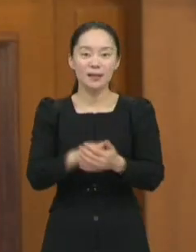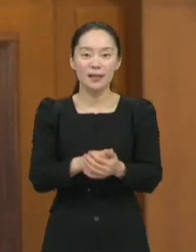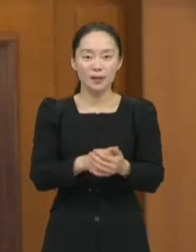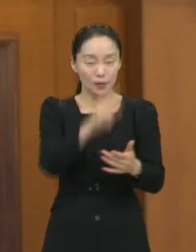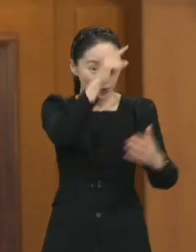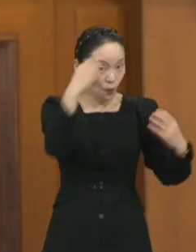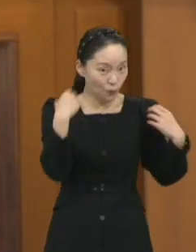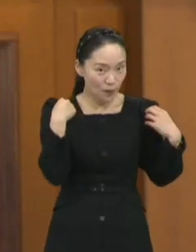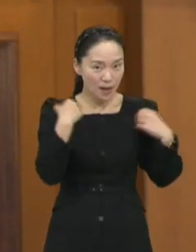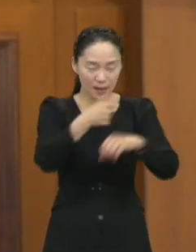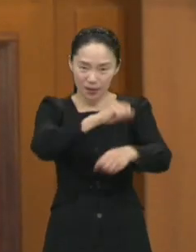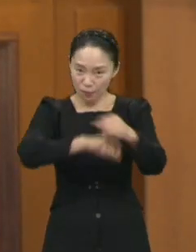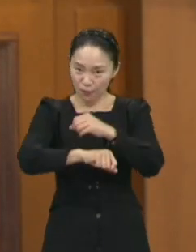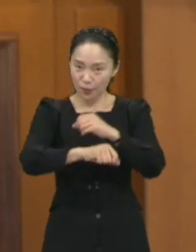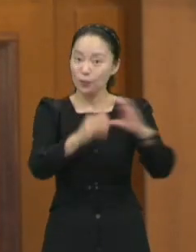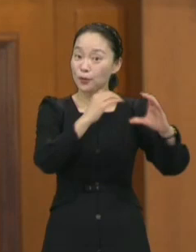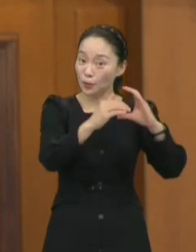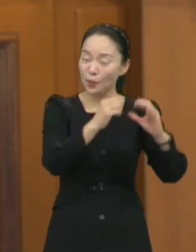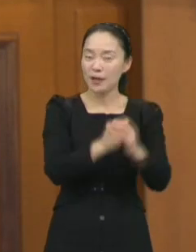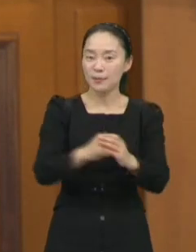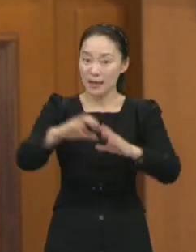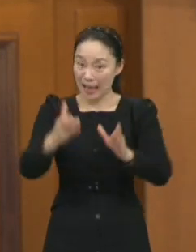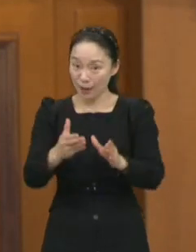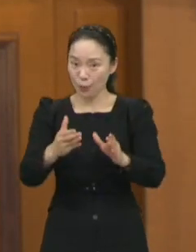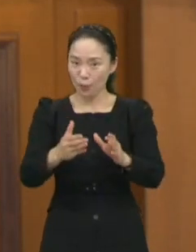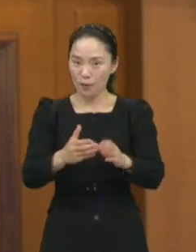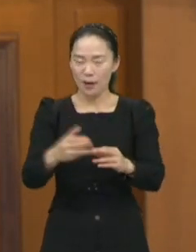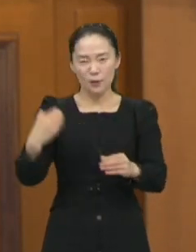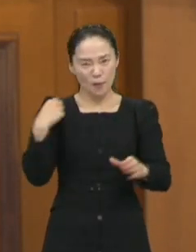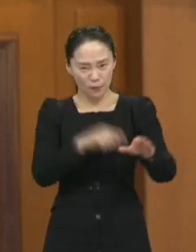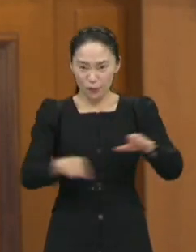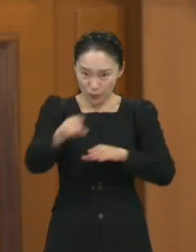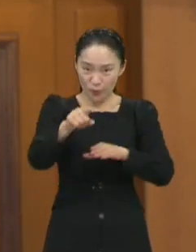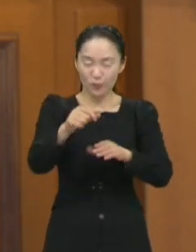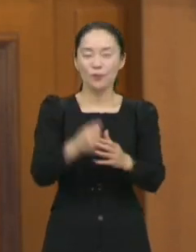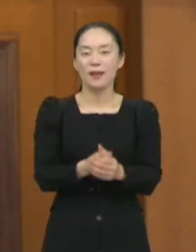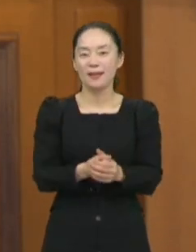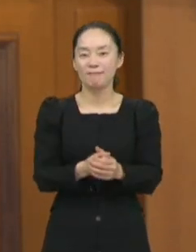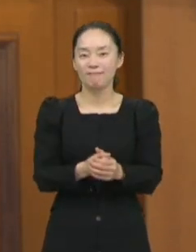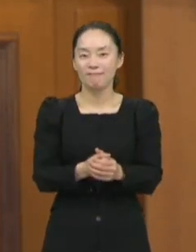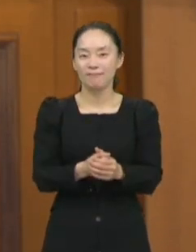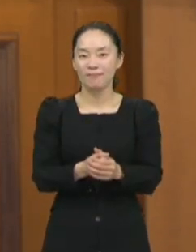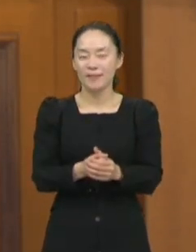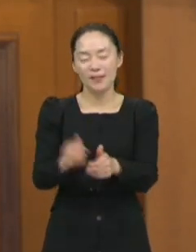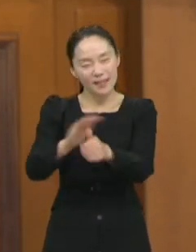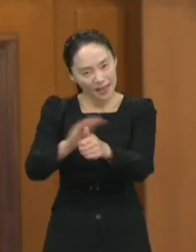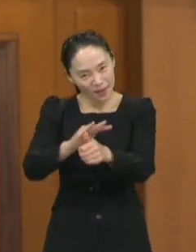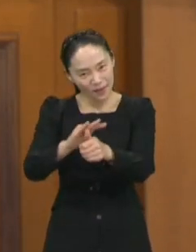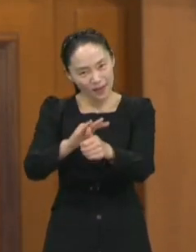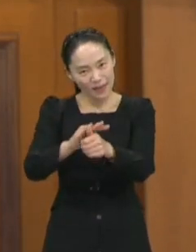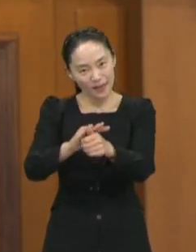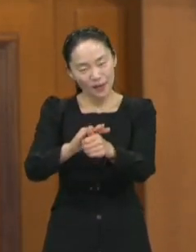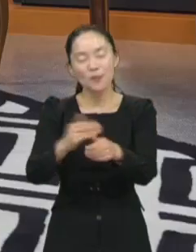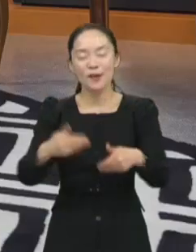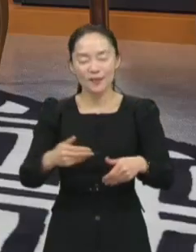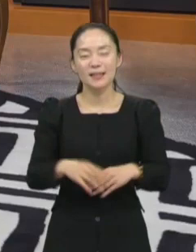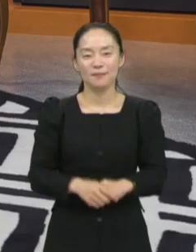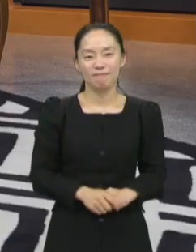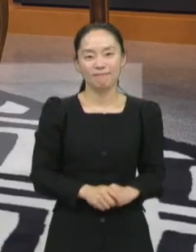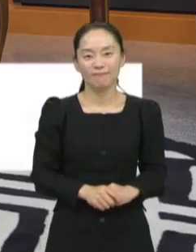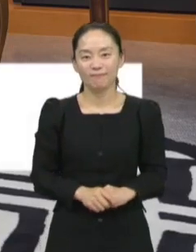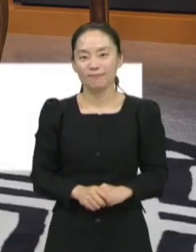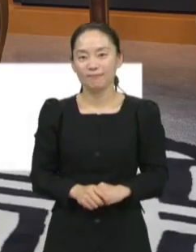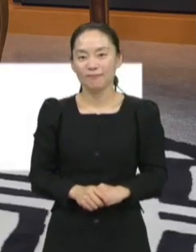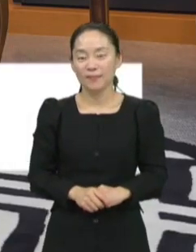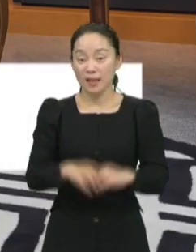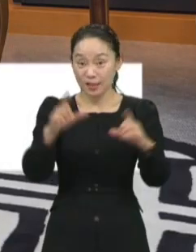정부와 적극 소통하지만 당도 주도적으로 그런 민생 문제를 챙겨 나가야 될 것으로 보여집니다 어 이제